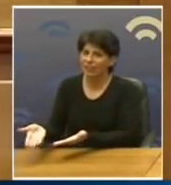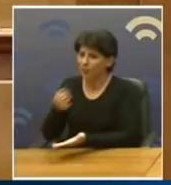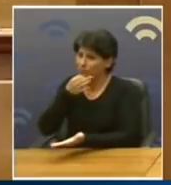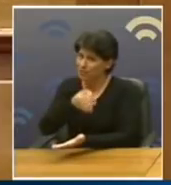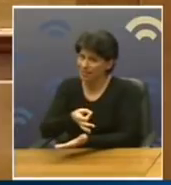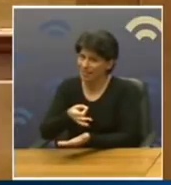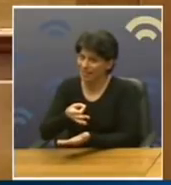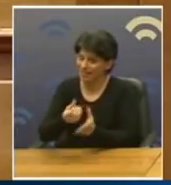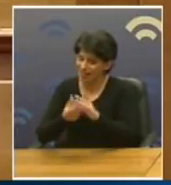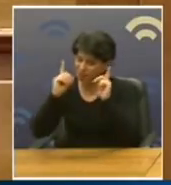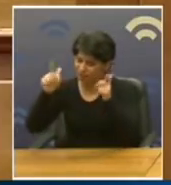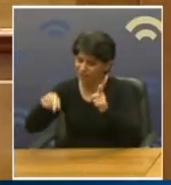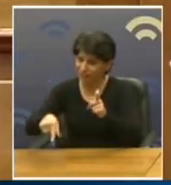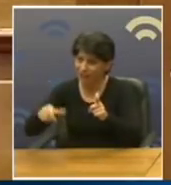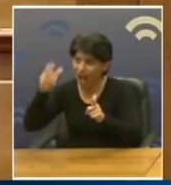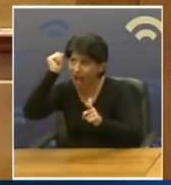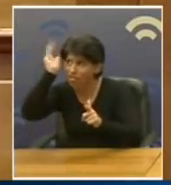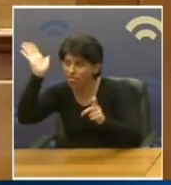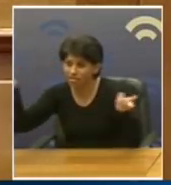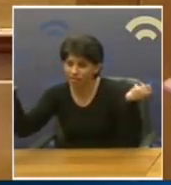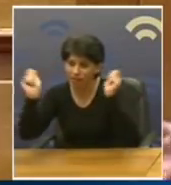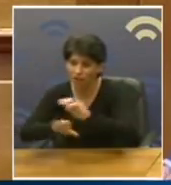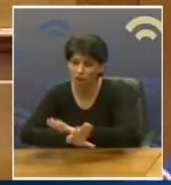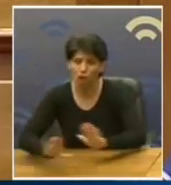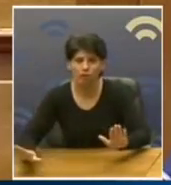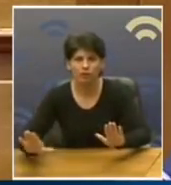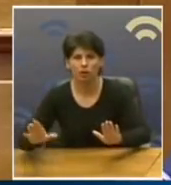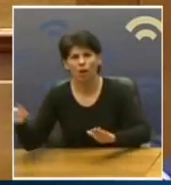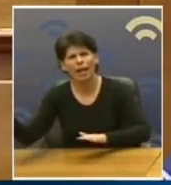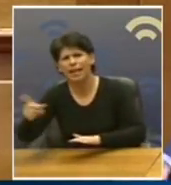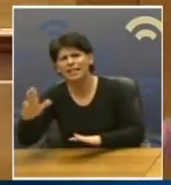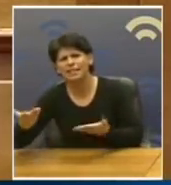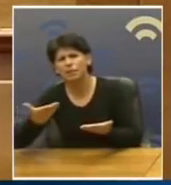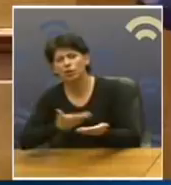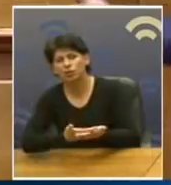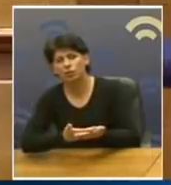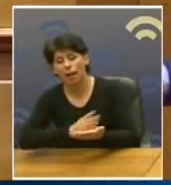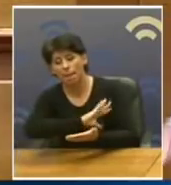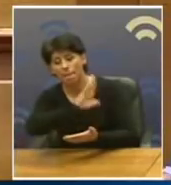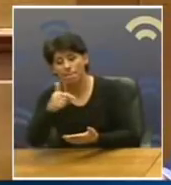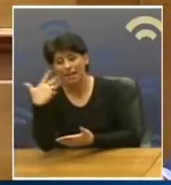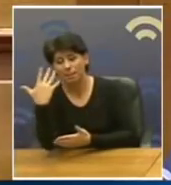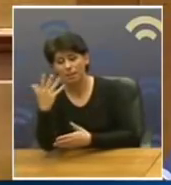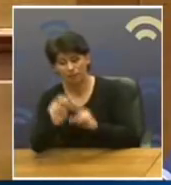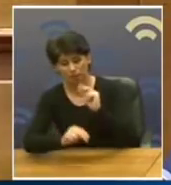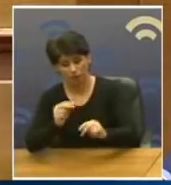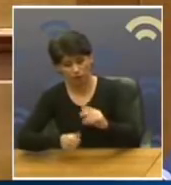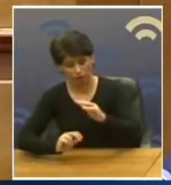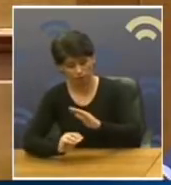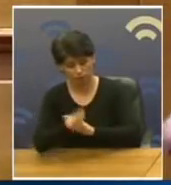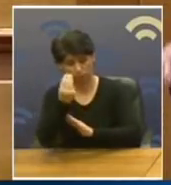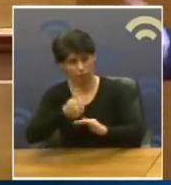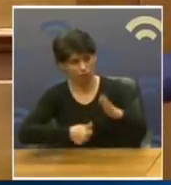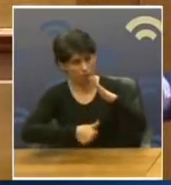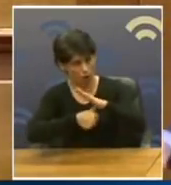συγχωρείτε, είναι το αδιανόητο. Τι προτείνεται? Μέχρι 5 ψηφοφορίες για την εκλογή Προέδρου,